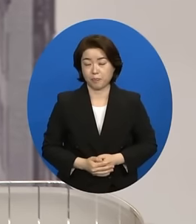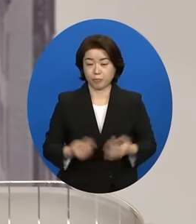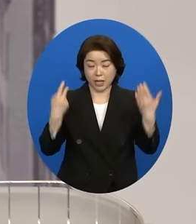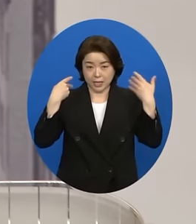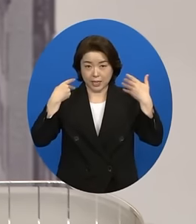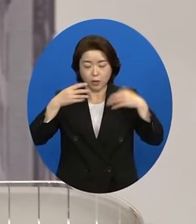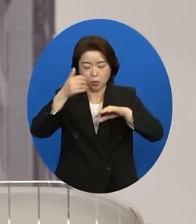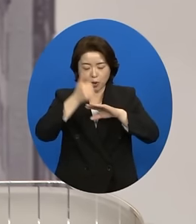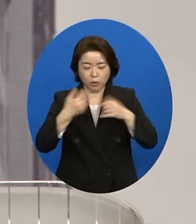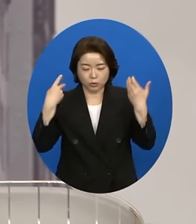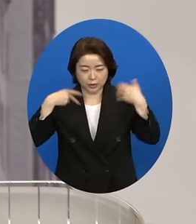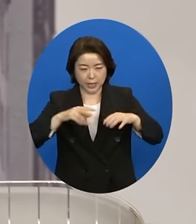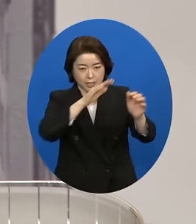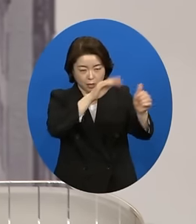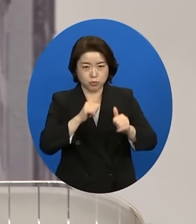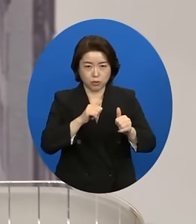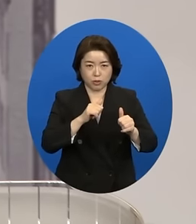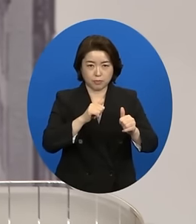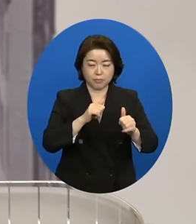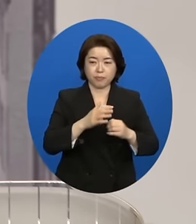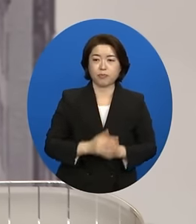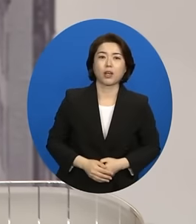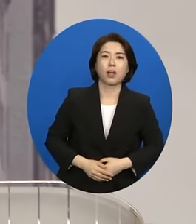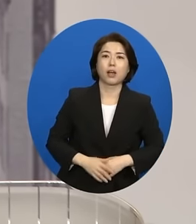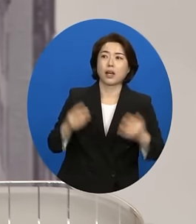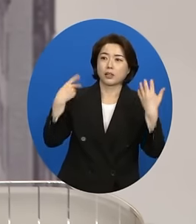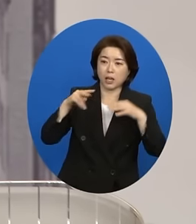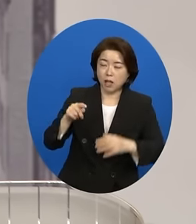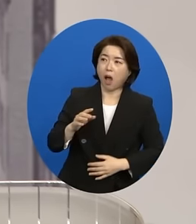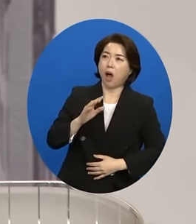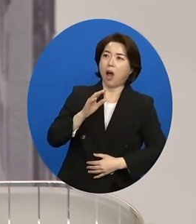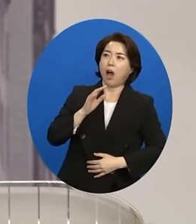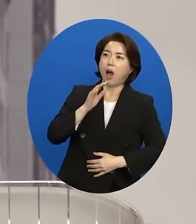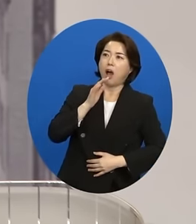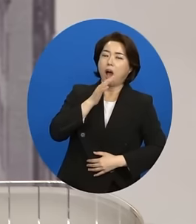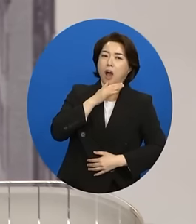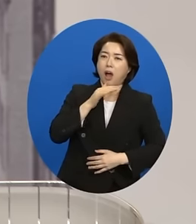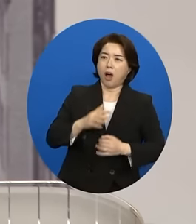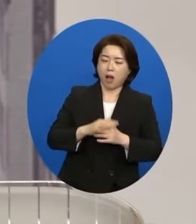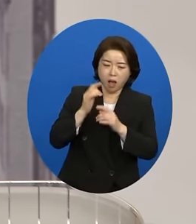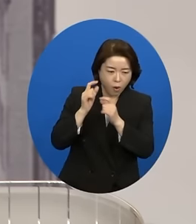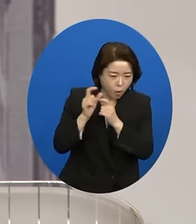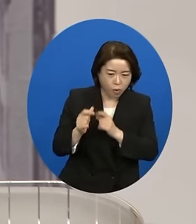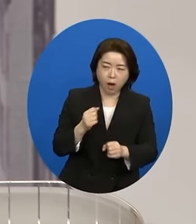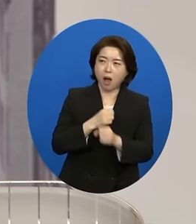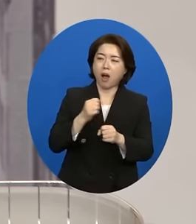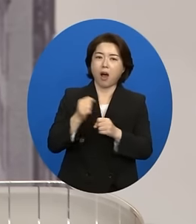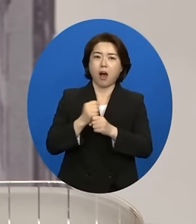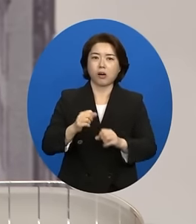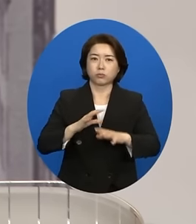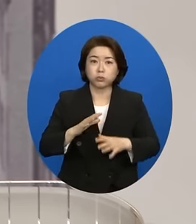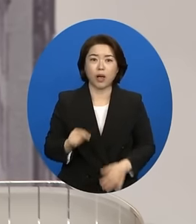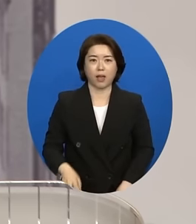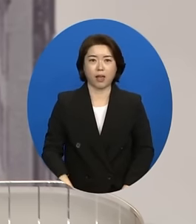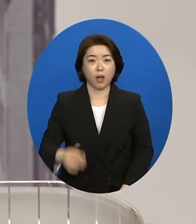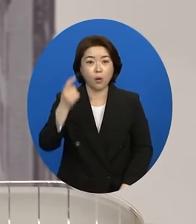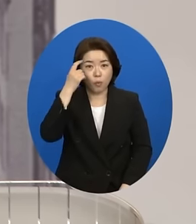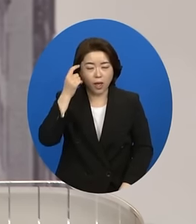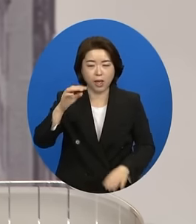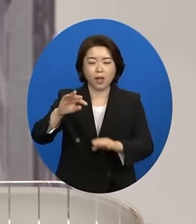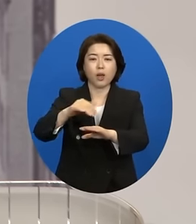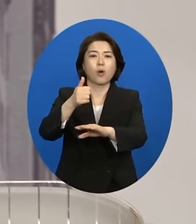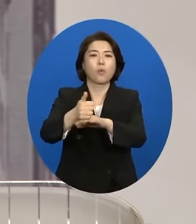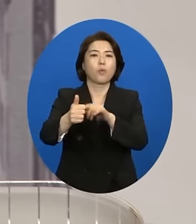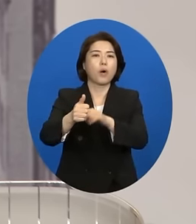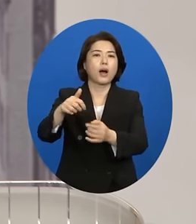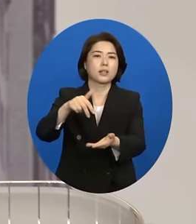다니엘을 불러서 꿈 얘기를 해줬더니 다니엘이 너무 놀라는 거예요. 번민하며 당황하는 것입니다. 왜냐하면 왕에게 나쁜